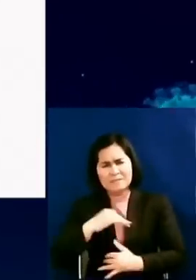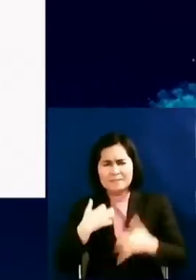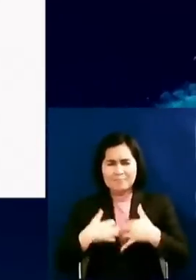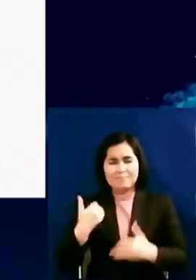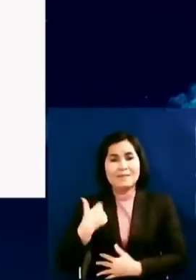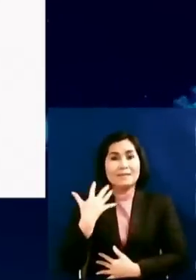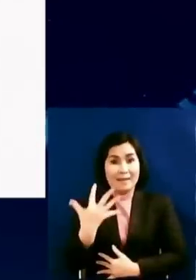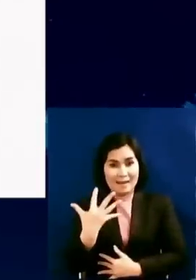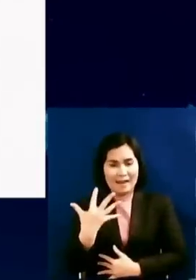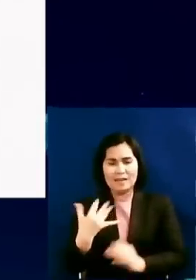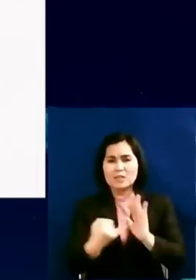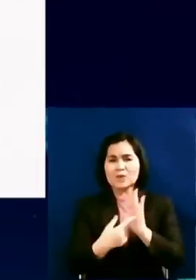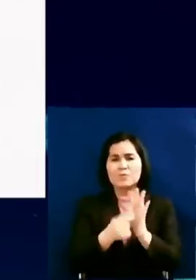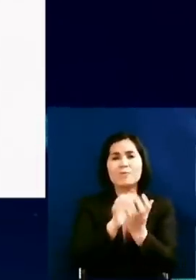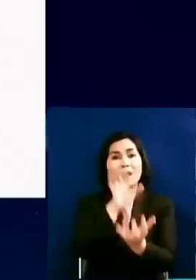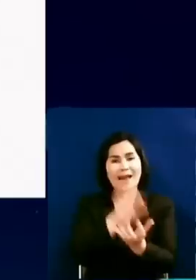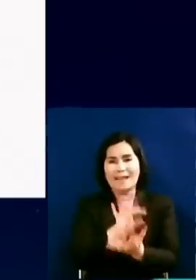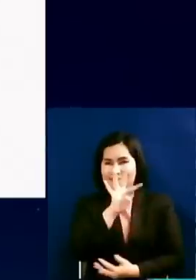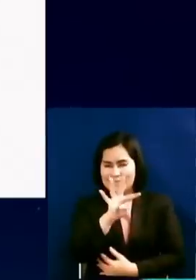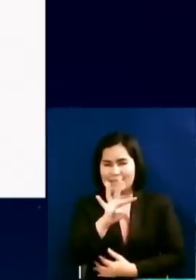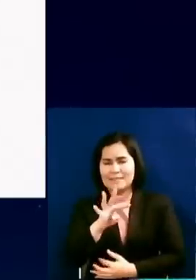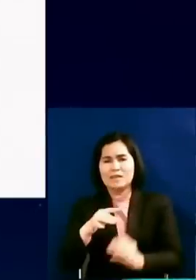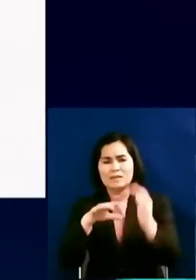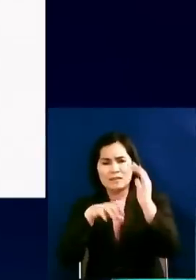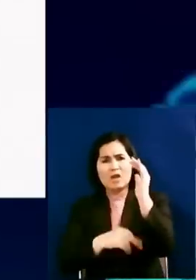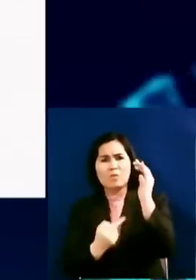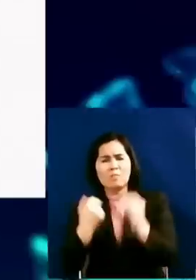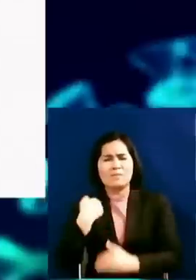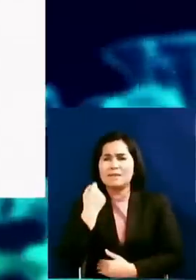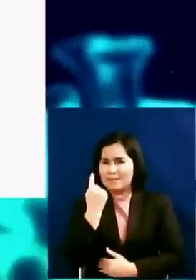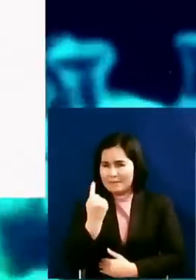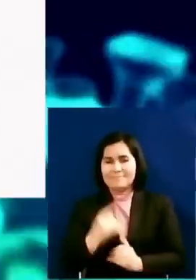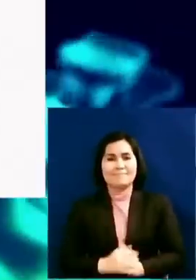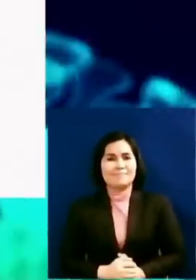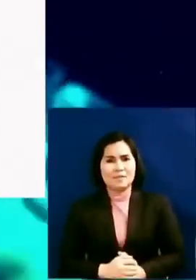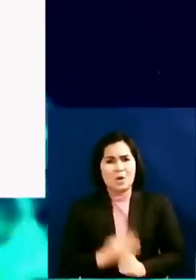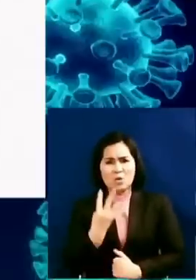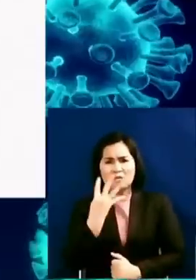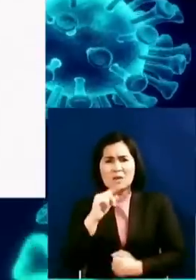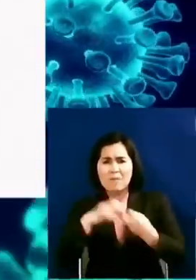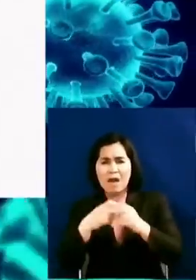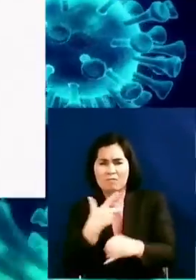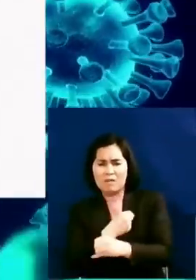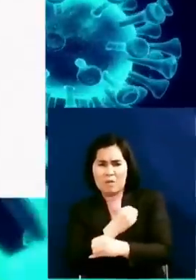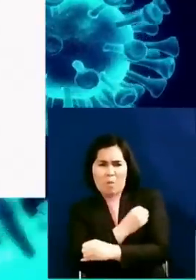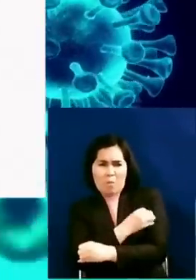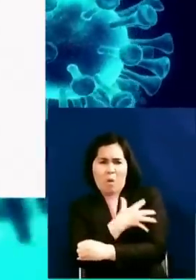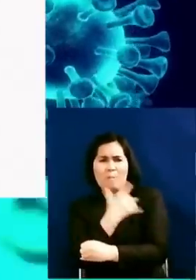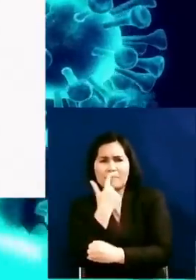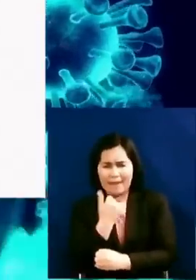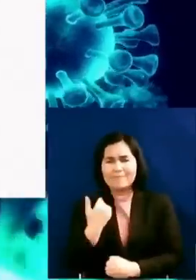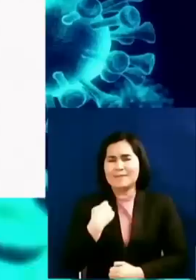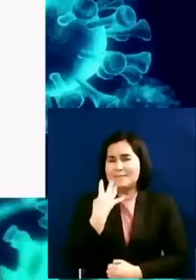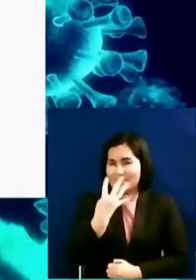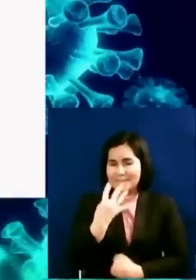ครับก็จะเป็นที่สมุทรปราการ4รายแล้วก็ที่เกาะสมุย1รายนะครับ4รายนี่มีอาการบวมแดงบริเวณที่ฉีด4คนนะ